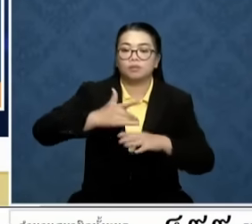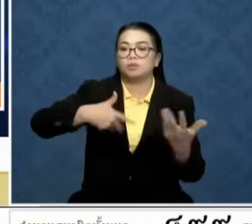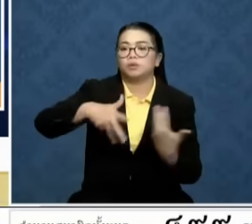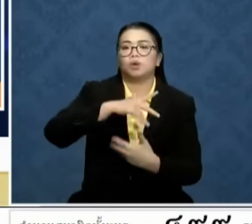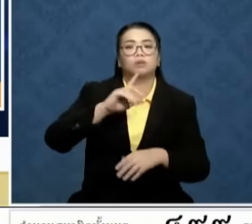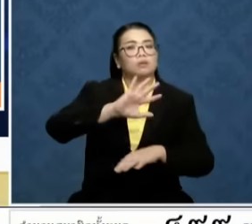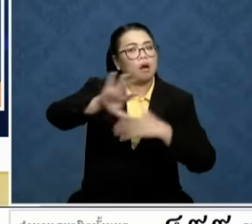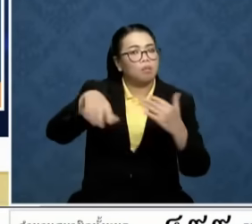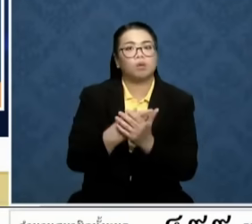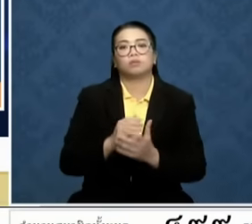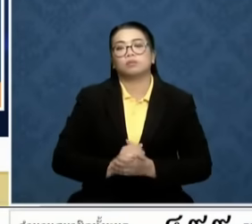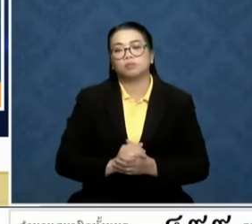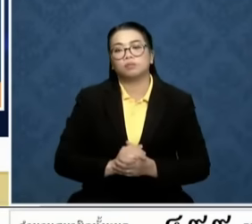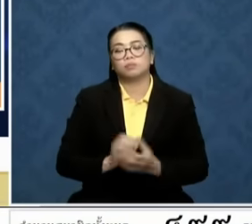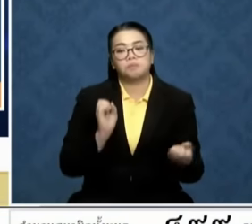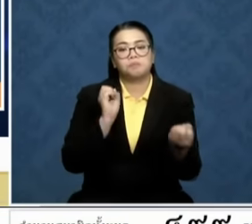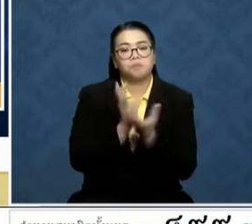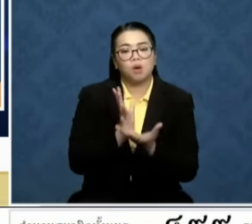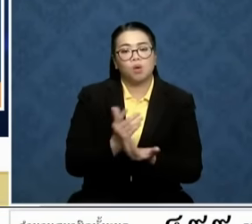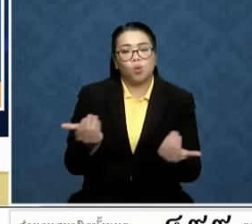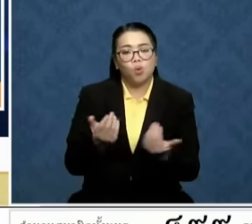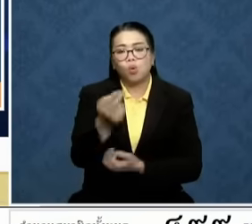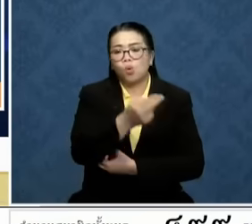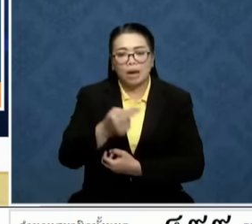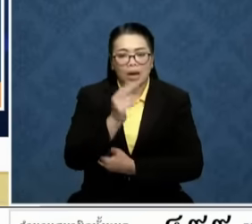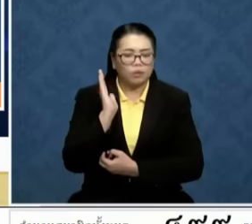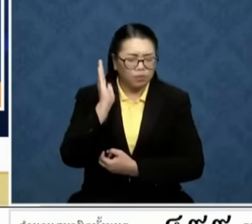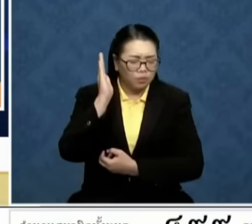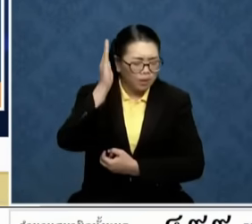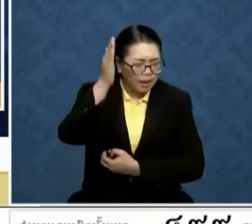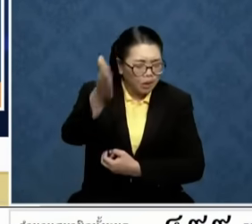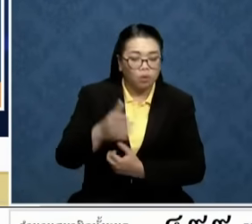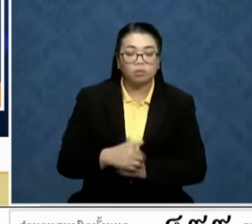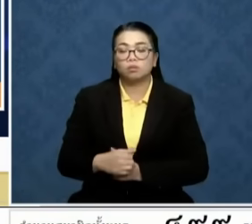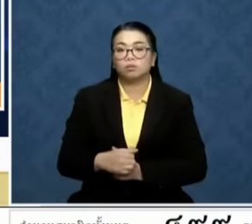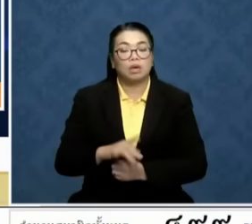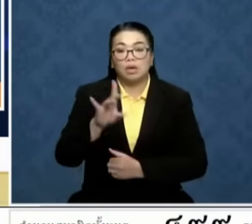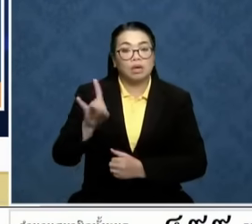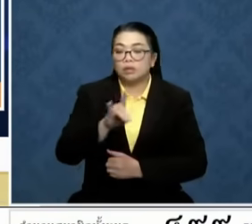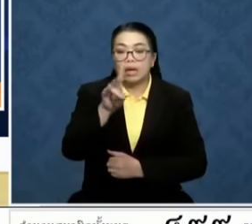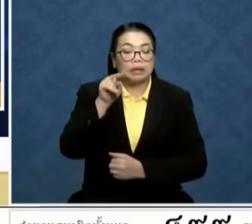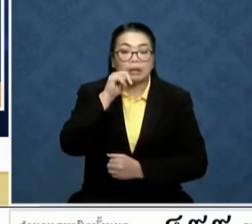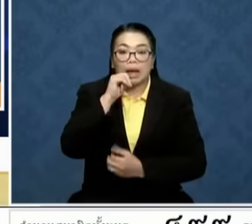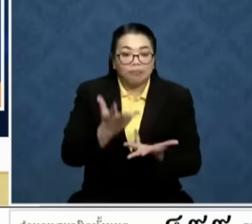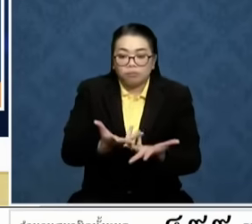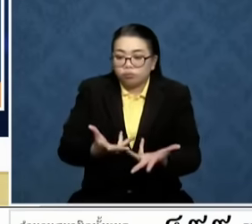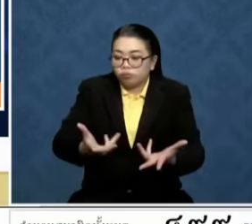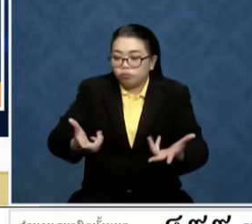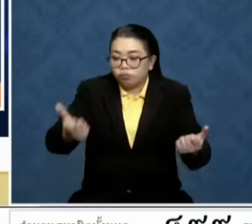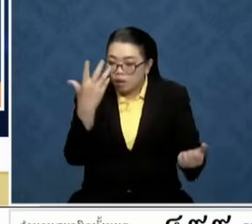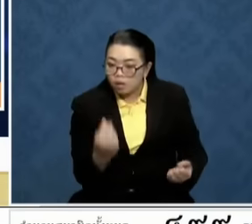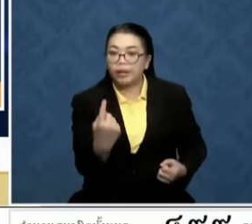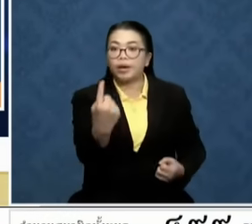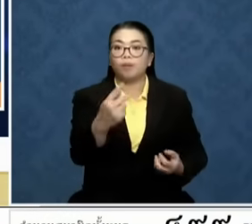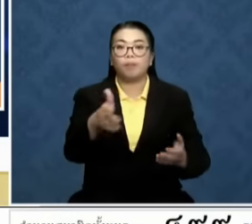ธรรมชาติมันเป็นการทำลายอนาคตของลูกหลานไทยทรัพยากรธรรมชาติที่สูญเสียไปของประเทศ